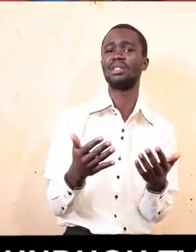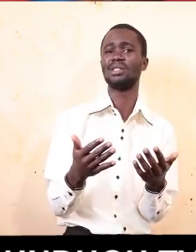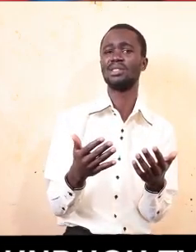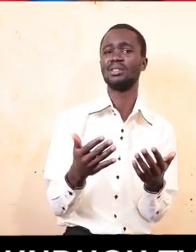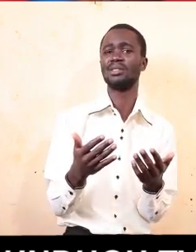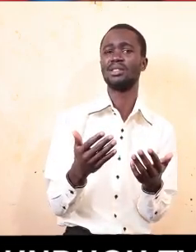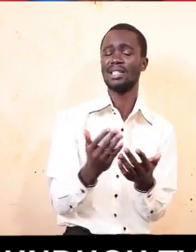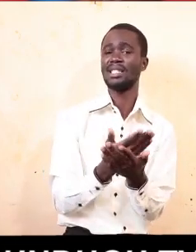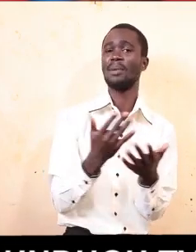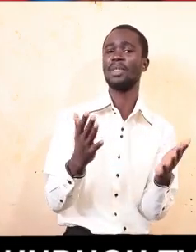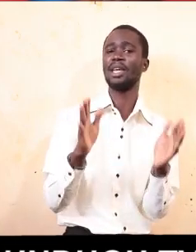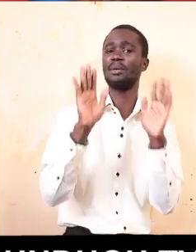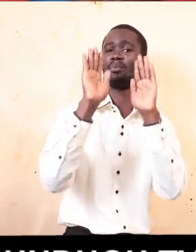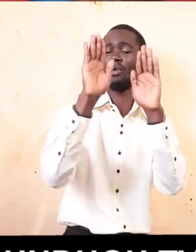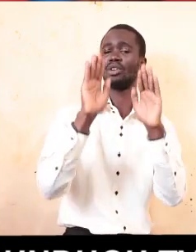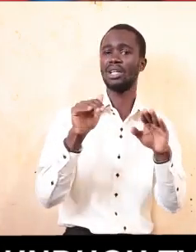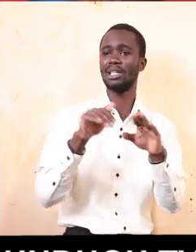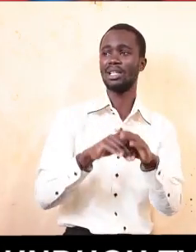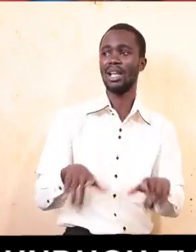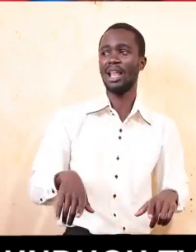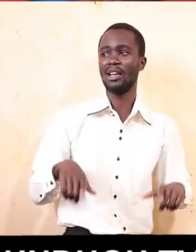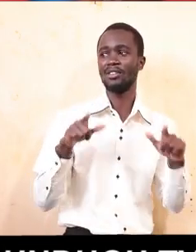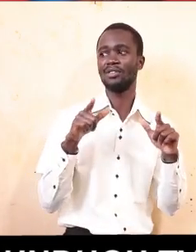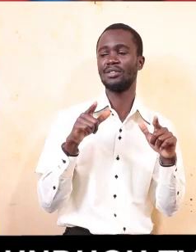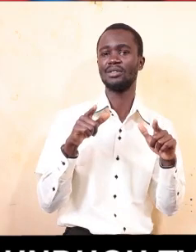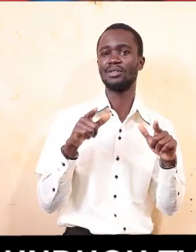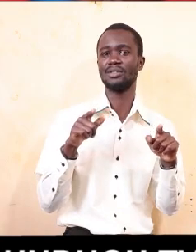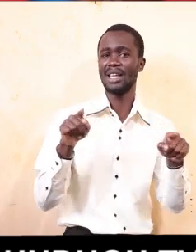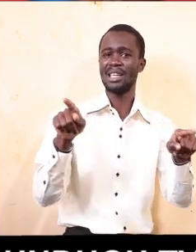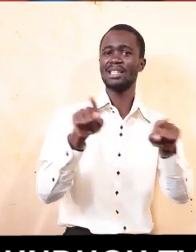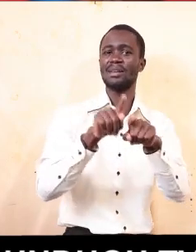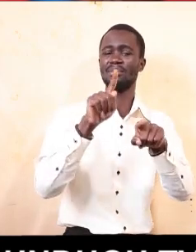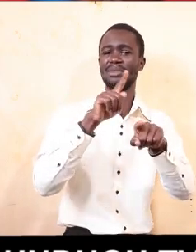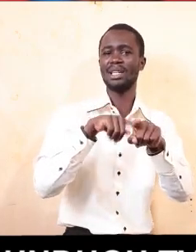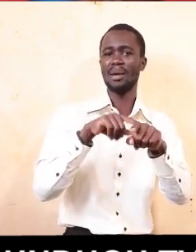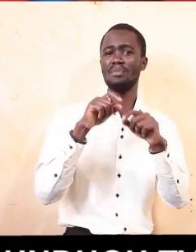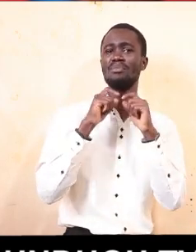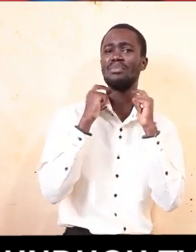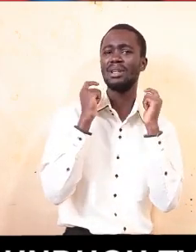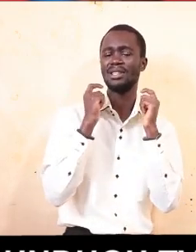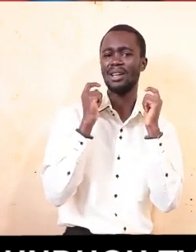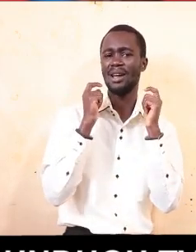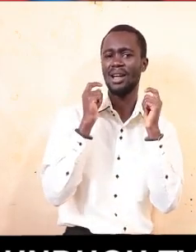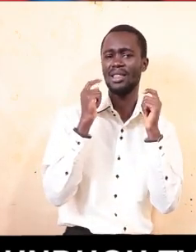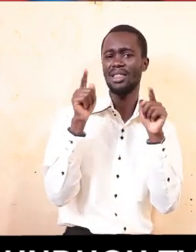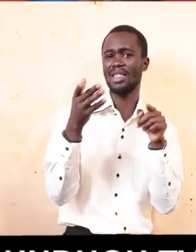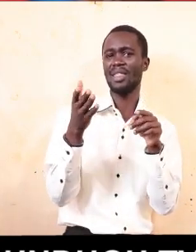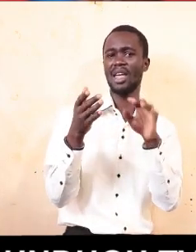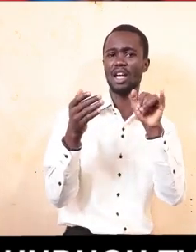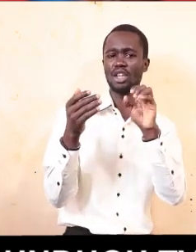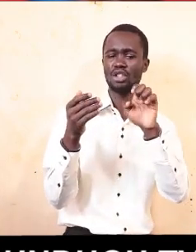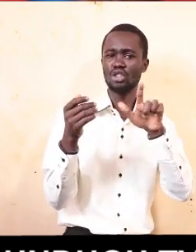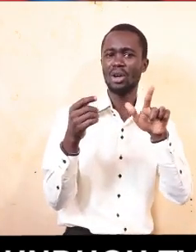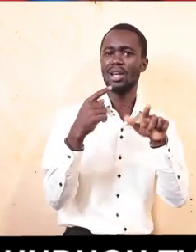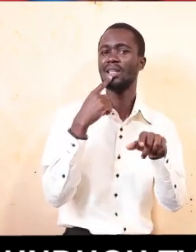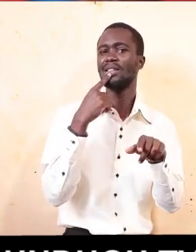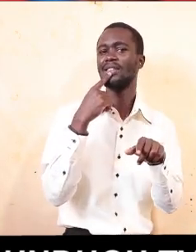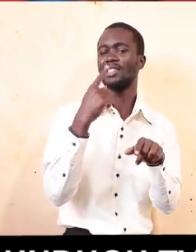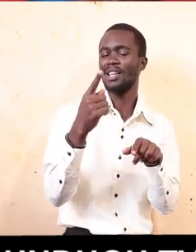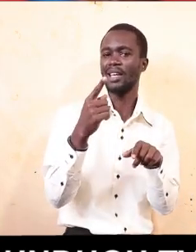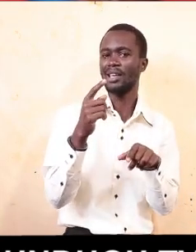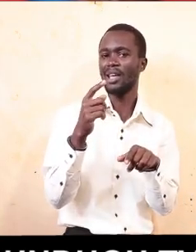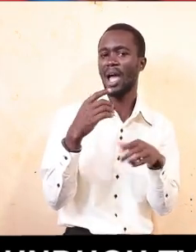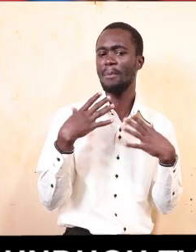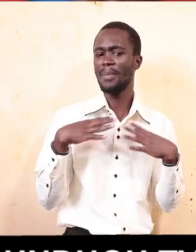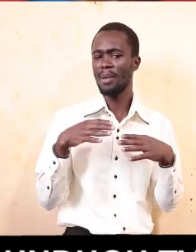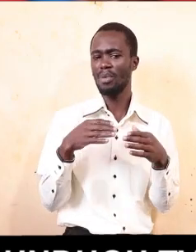ni jambo la maana sana katika maisha. Hata ukiwa mchungaji kama Joeli anawaambia na waona wengine wana